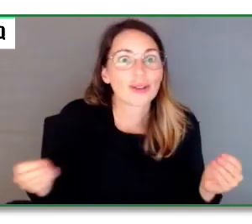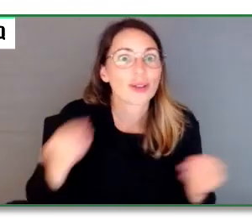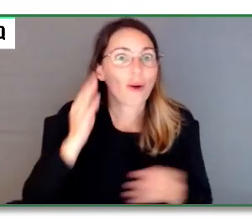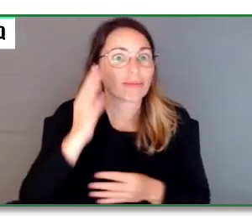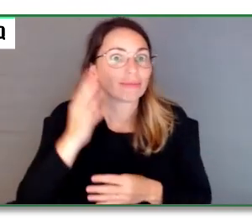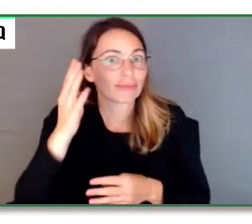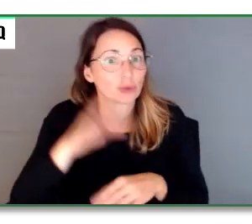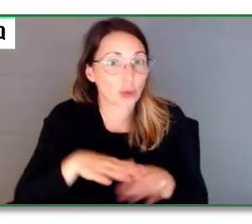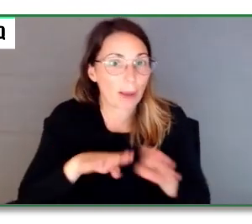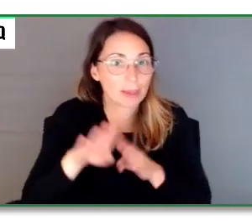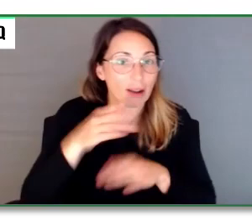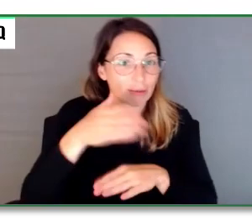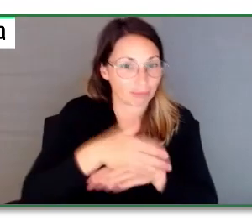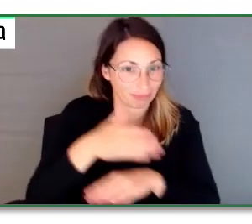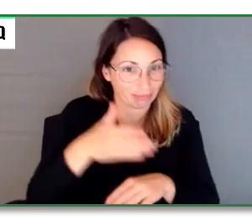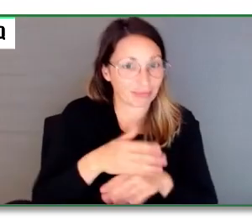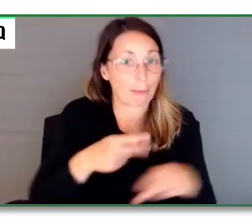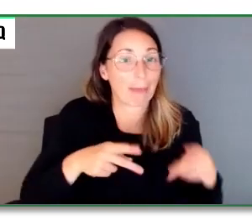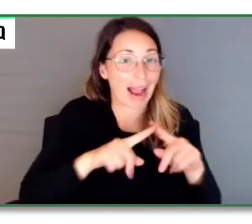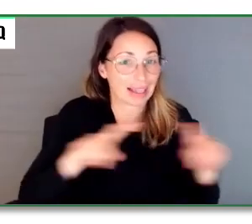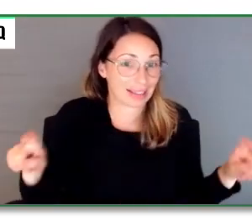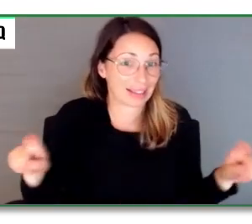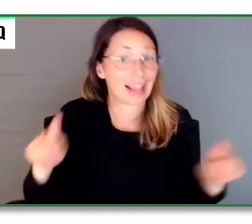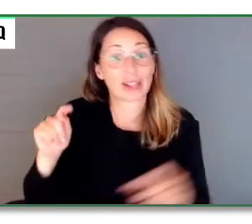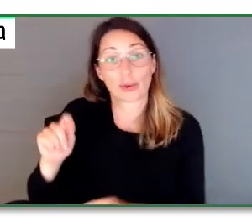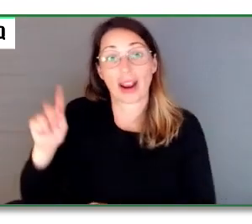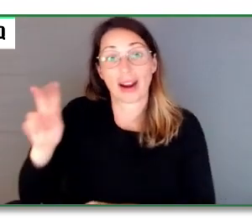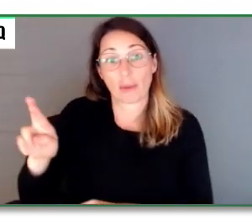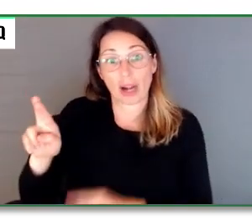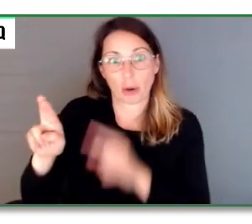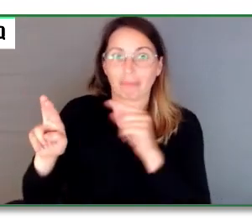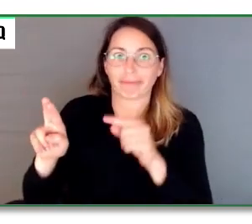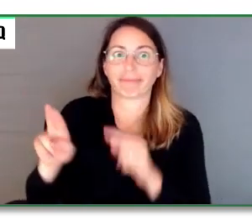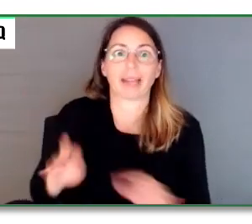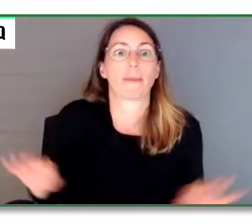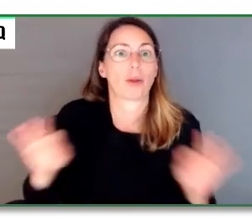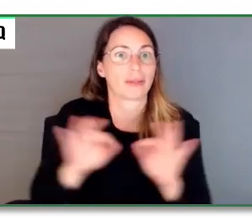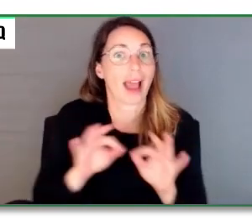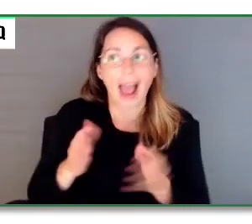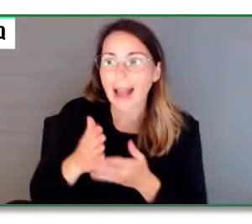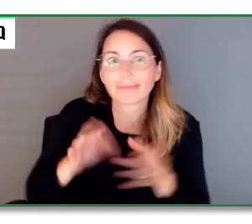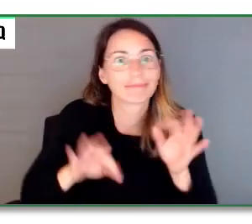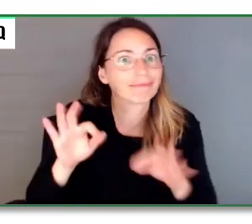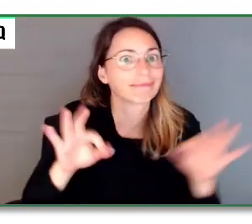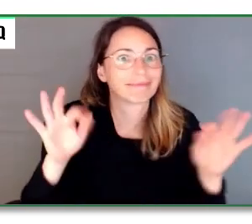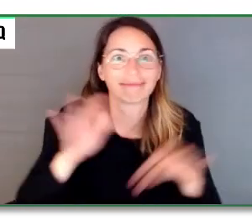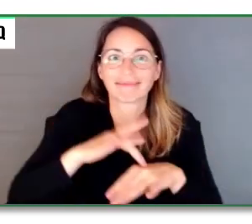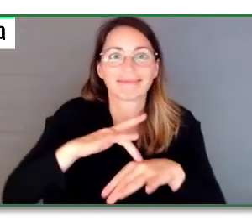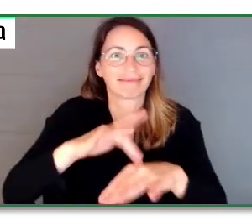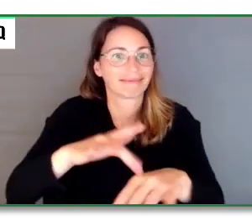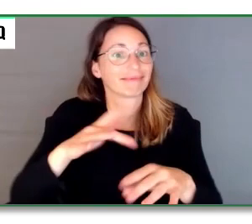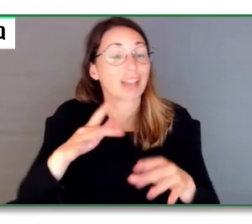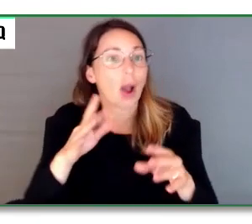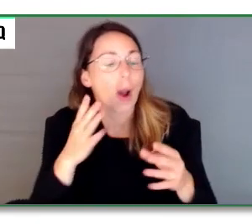Trail Rider est un élément important qui aidera des gens à découvrir les nombreuses merveilles des parcs nationaux du